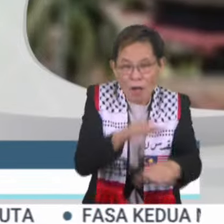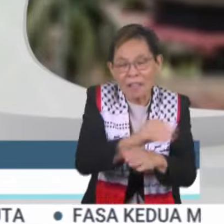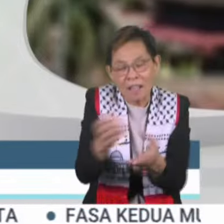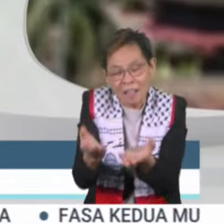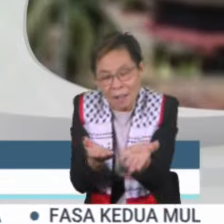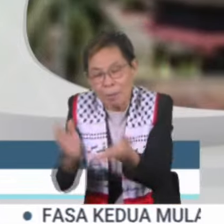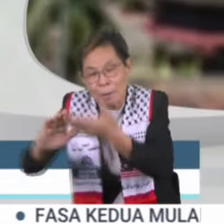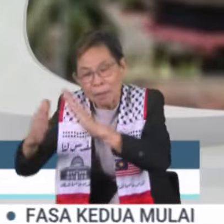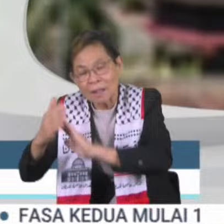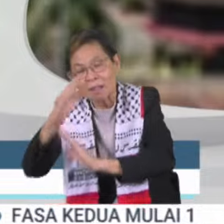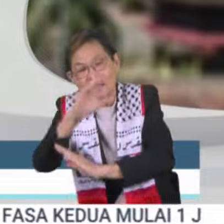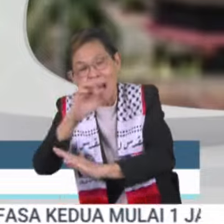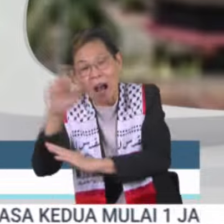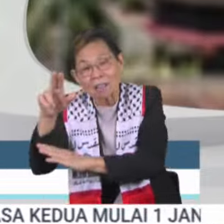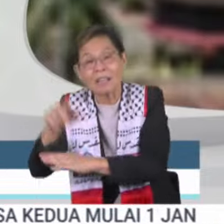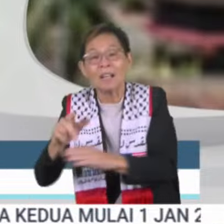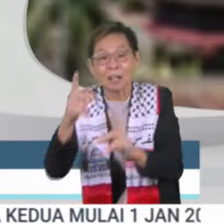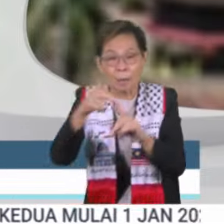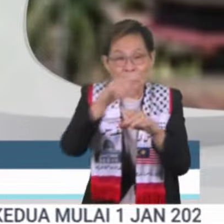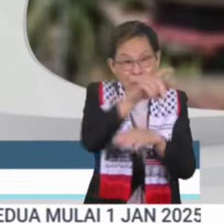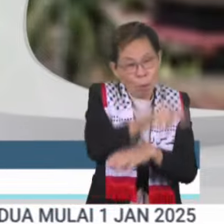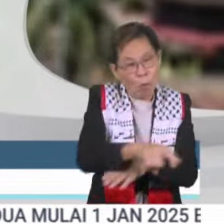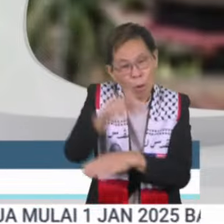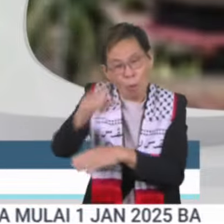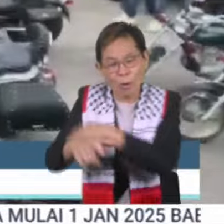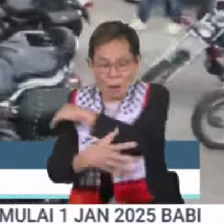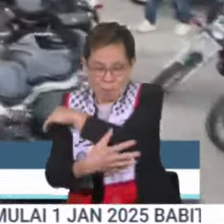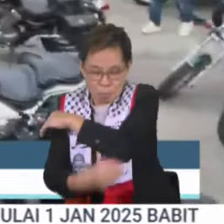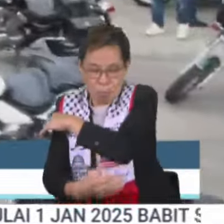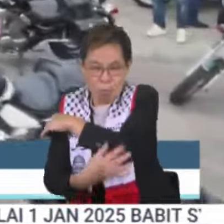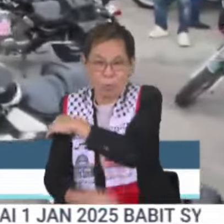sosial masyarakat CSR kepada pihak yang memerlukan.